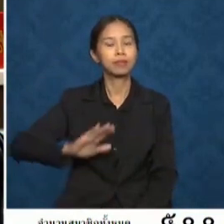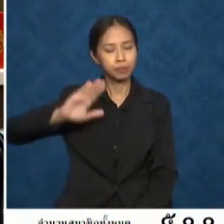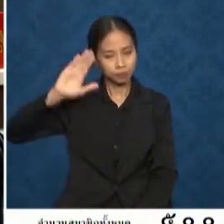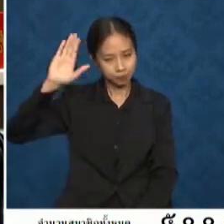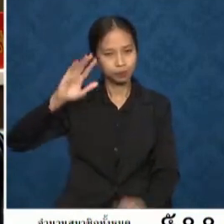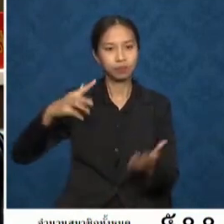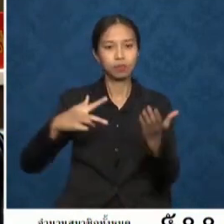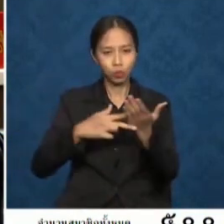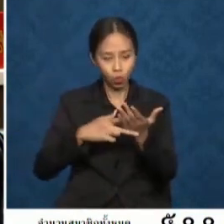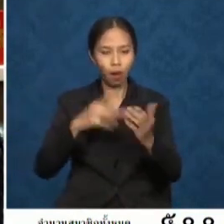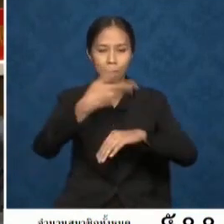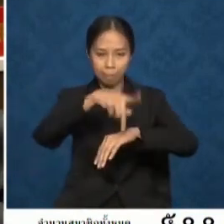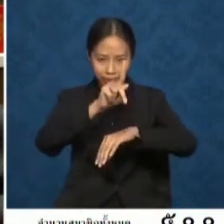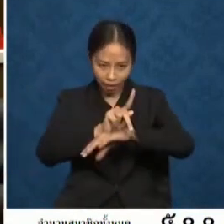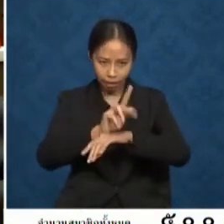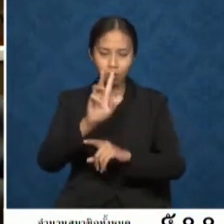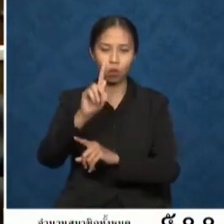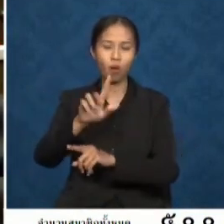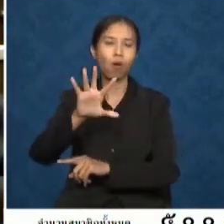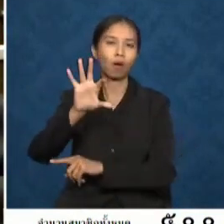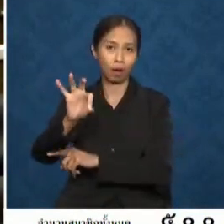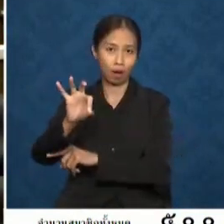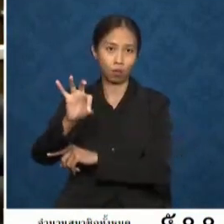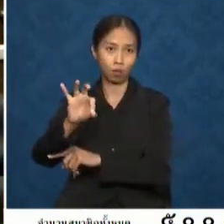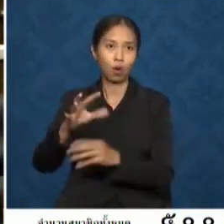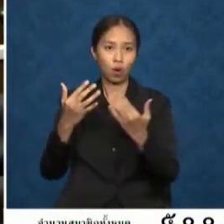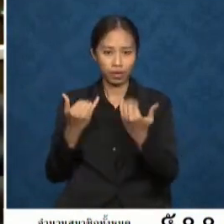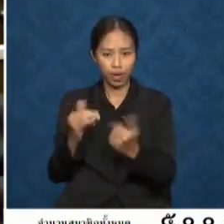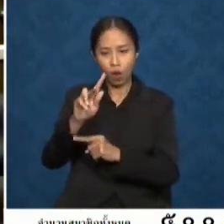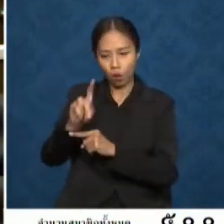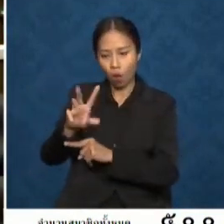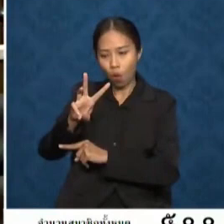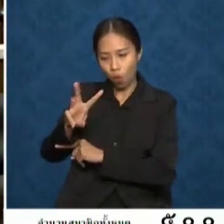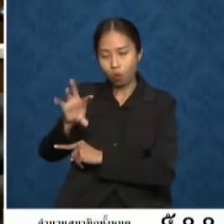ทวงครั ทาประทานเลยครั ข้อ 9แล้วก็ขอ 69